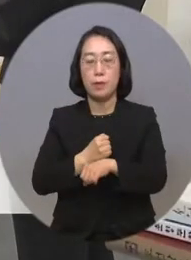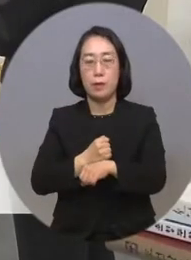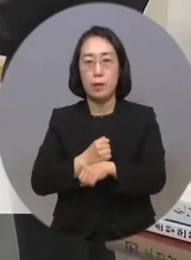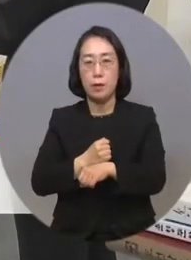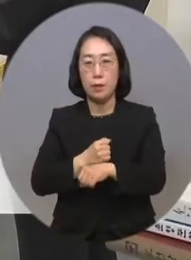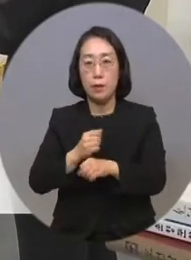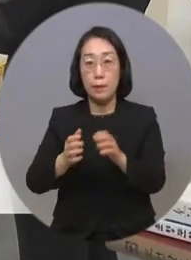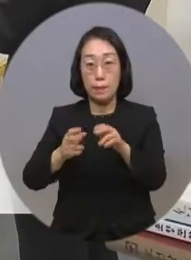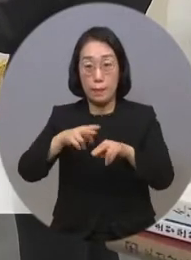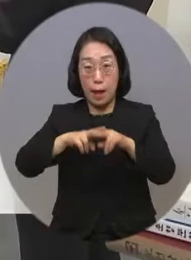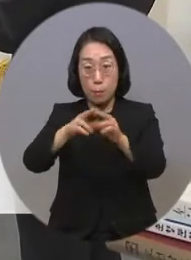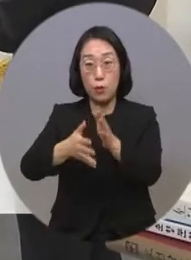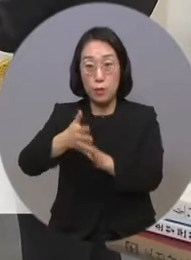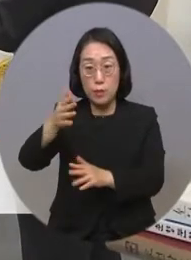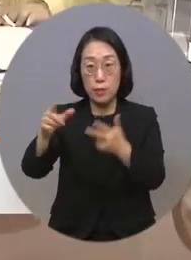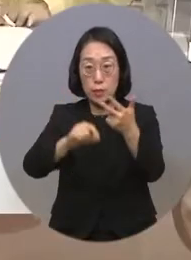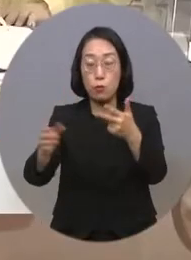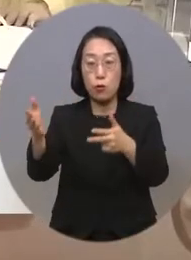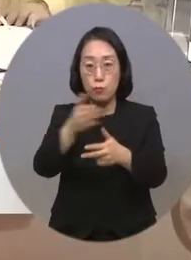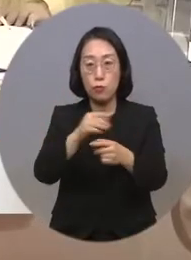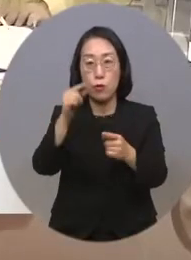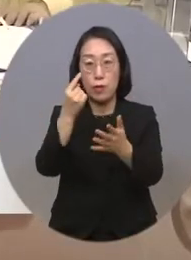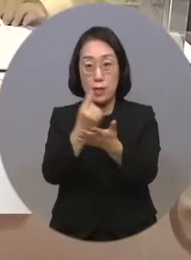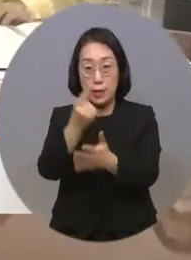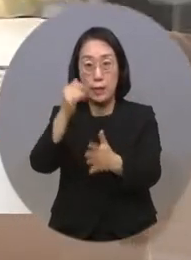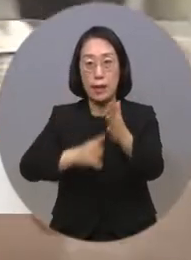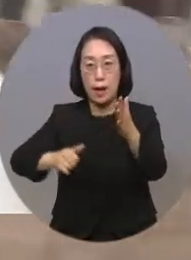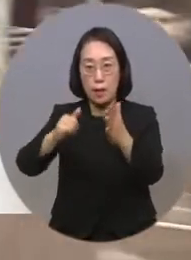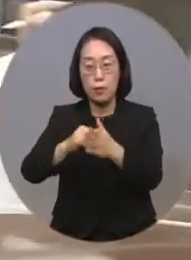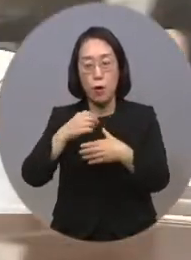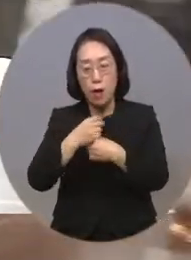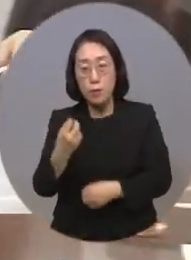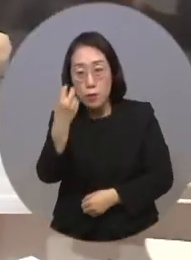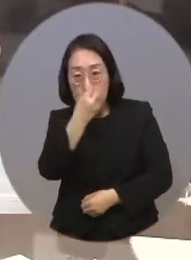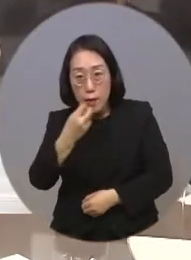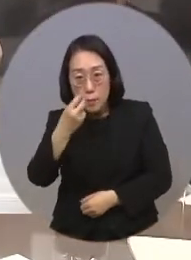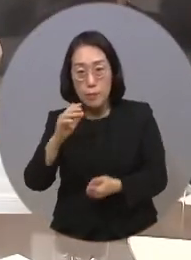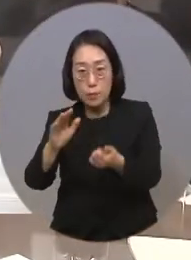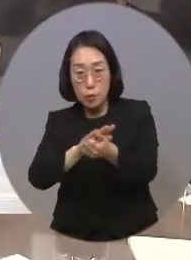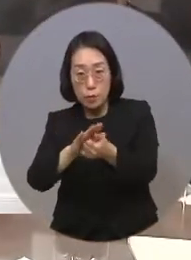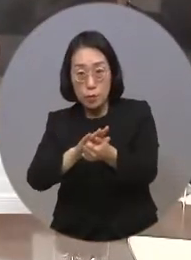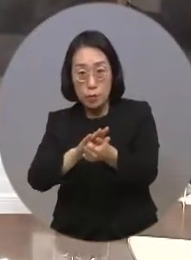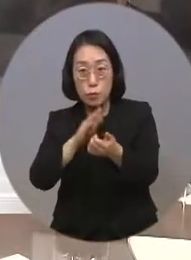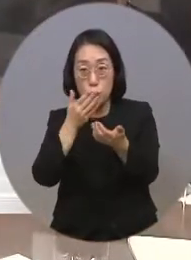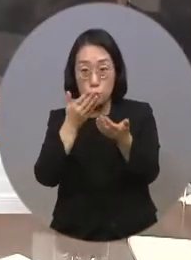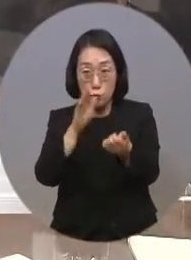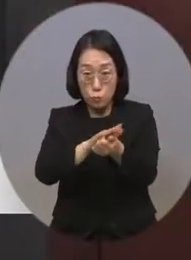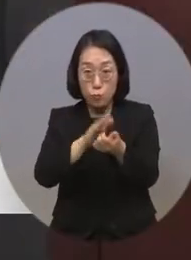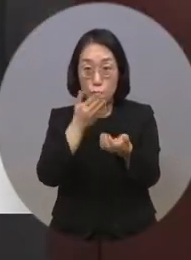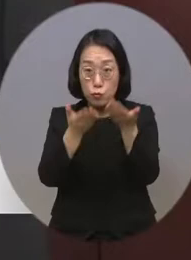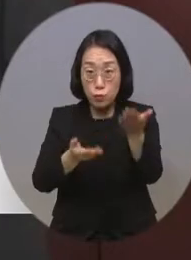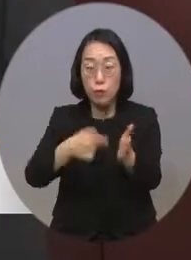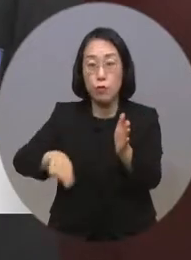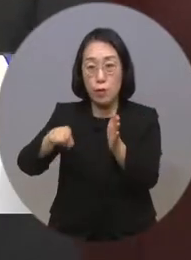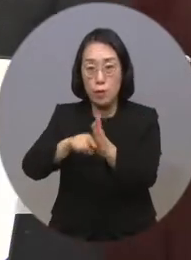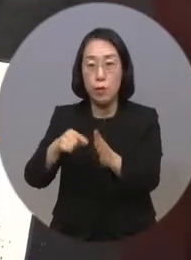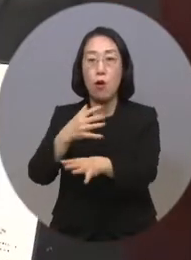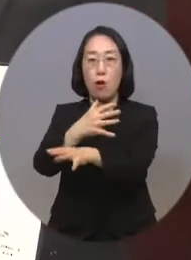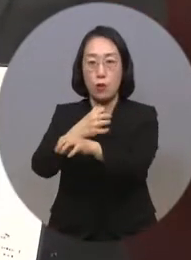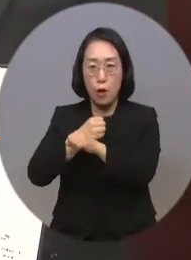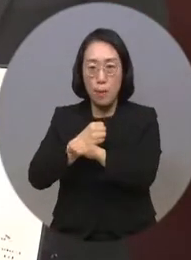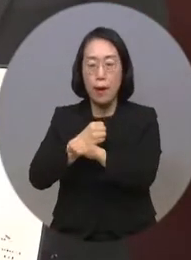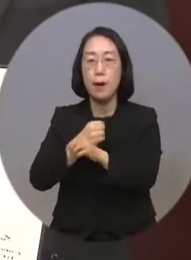전북 남원시가 올해 7월부터 1인 가구 안부 살핌 서비스를 제공하기 위해 민간 기업과 업무 협약을